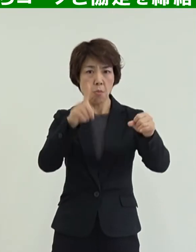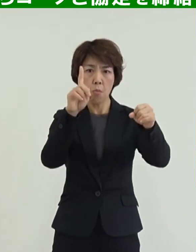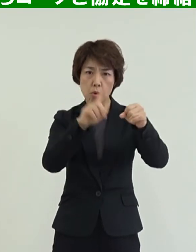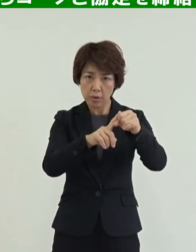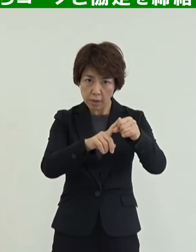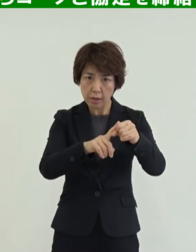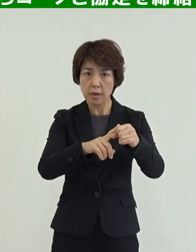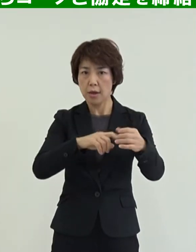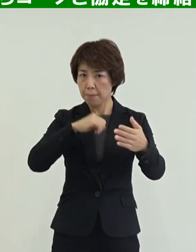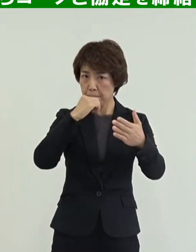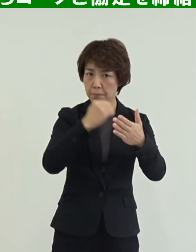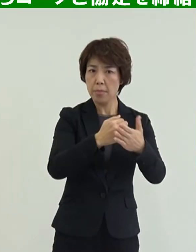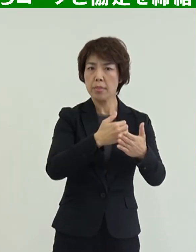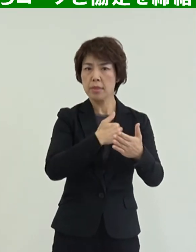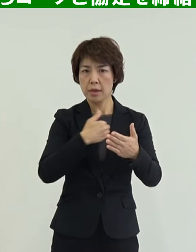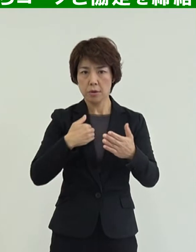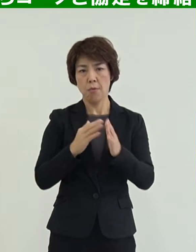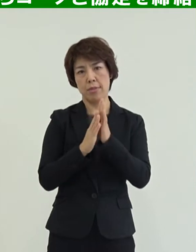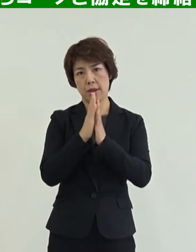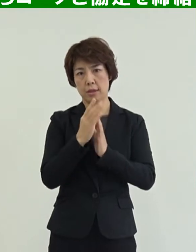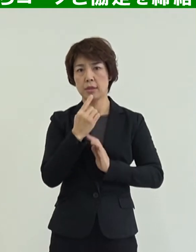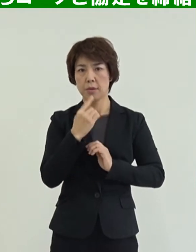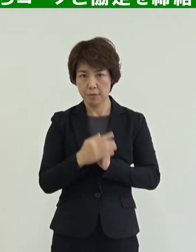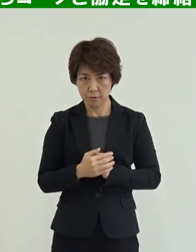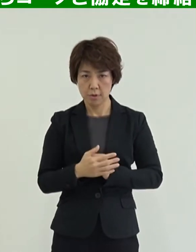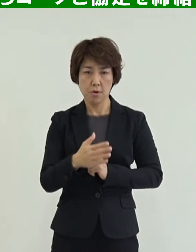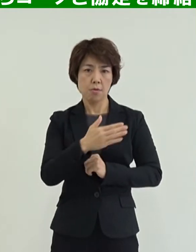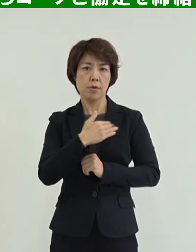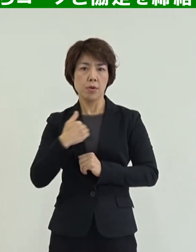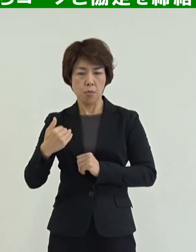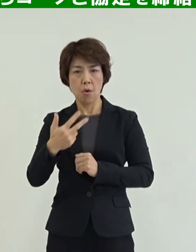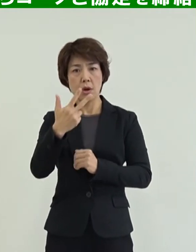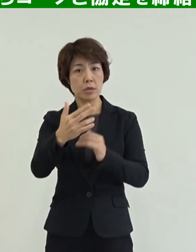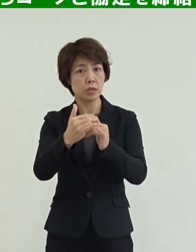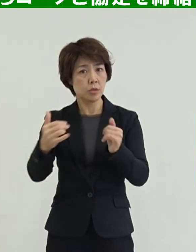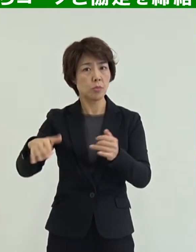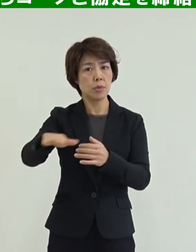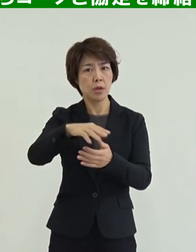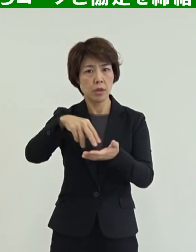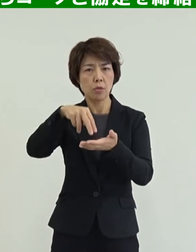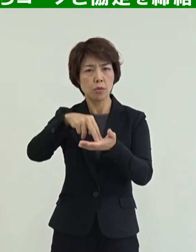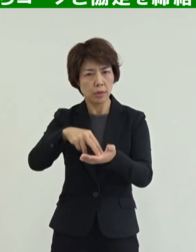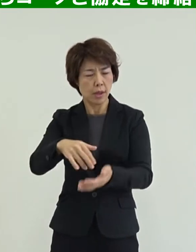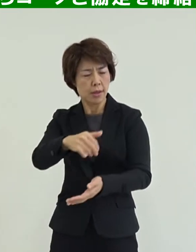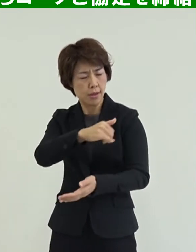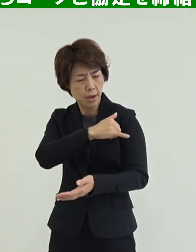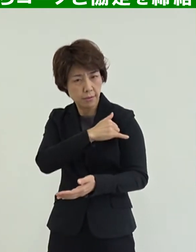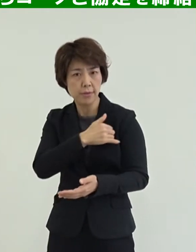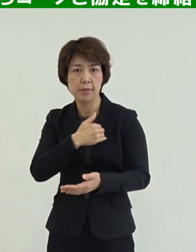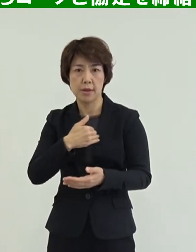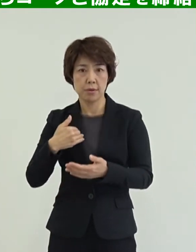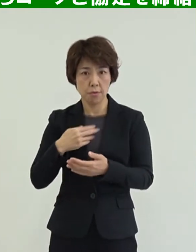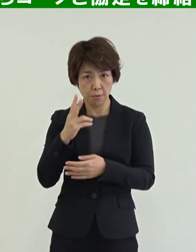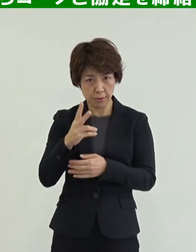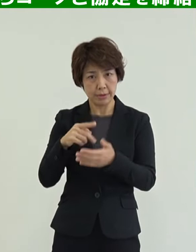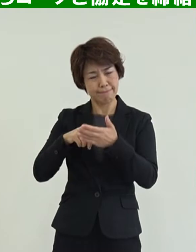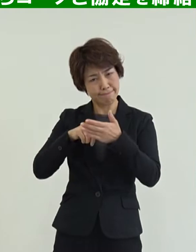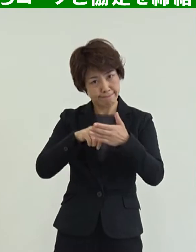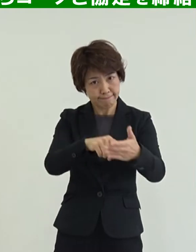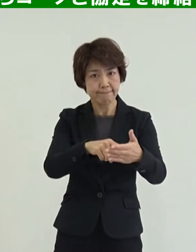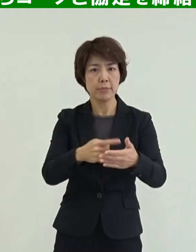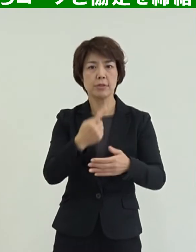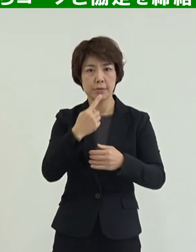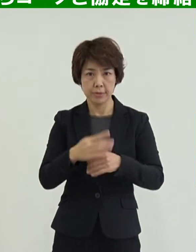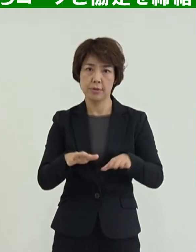ていけることを願っておりますなら子をなら市民の皆様にとってよりよく役立っていけますように努めてまいります